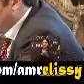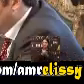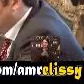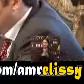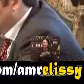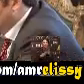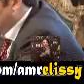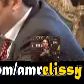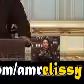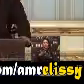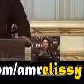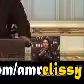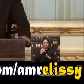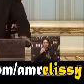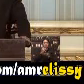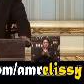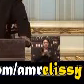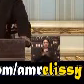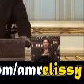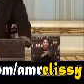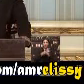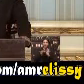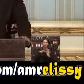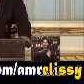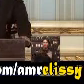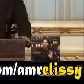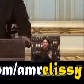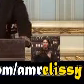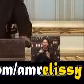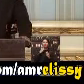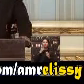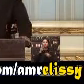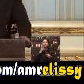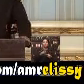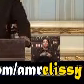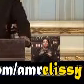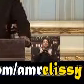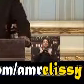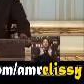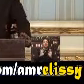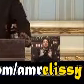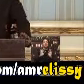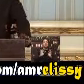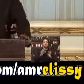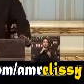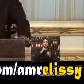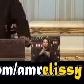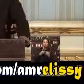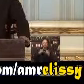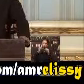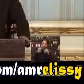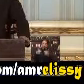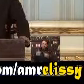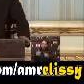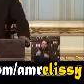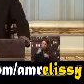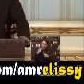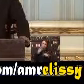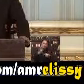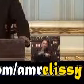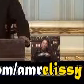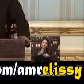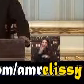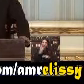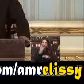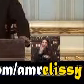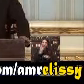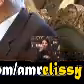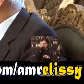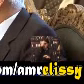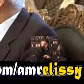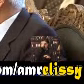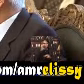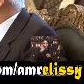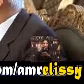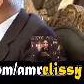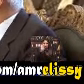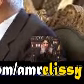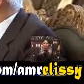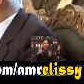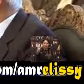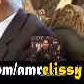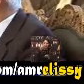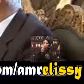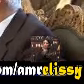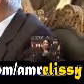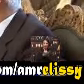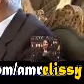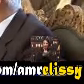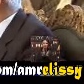التعليم. ما هقول لحضراتكم تجربة بسيطة احنا عملناها في الدويقة. رحنا الدويقة واخترنا 2500 طفل من